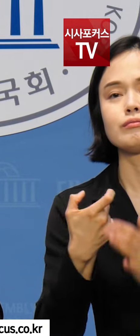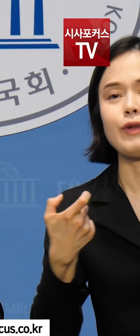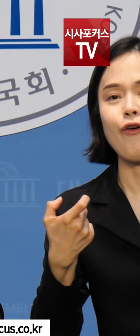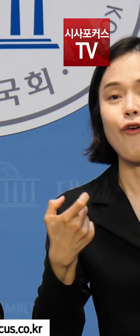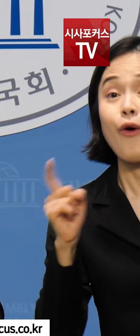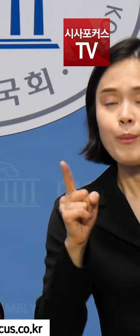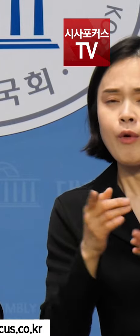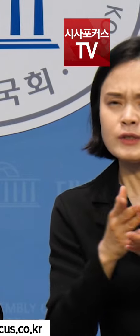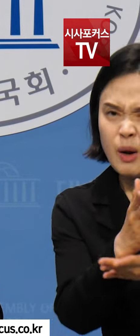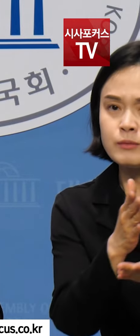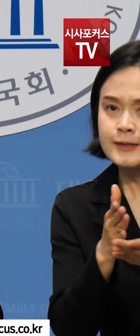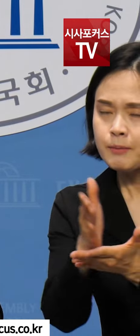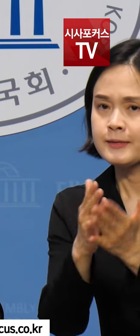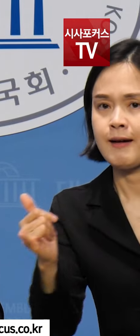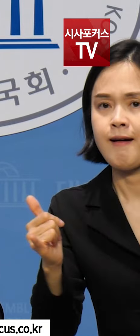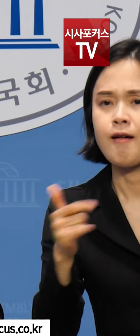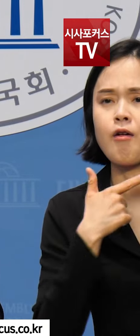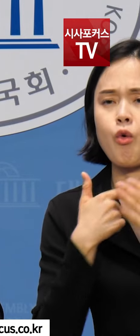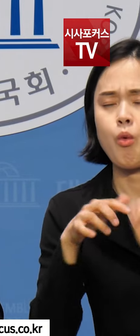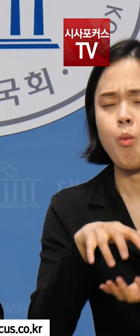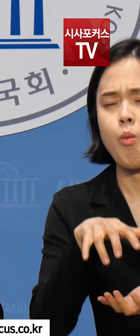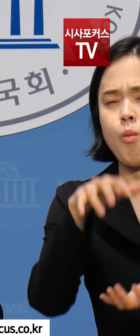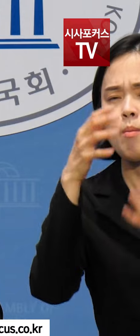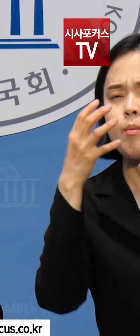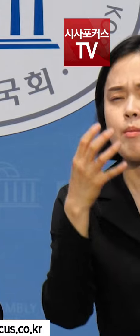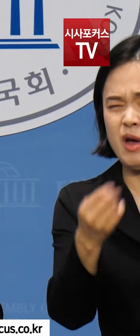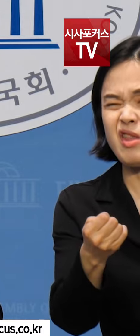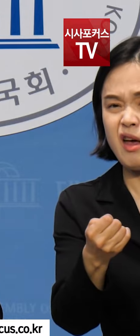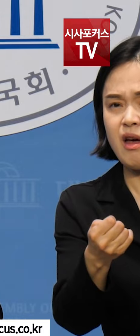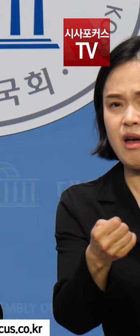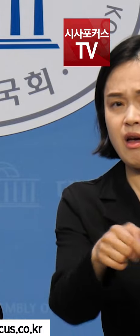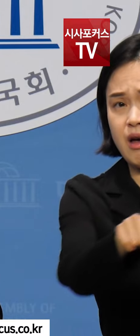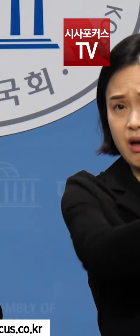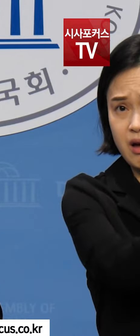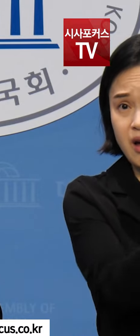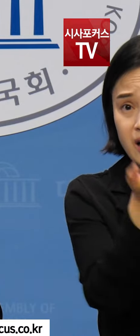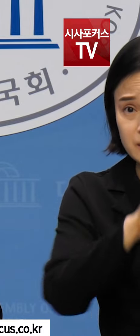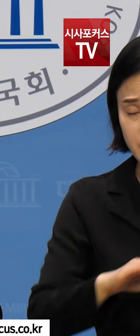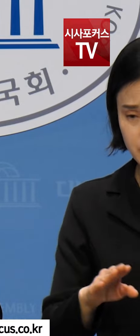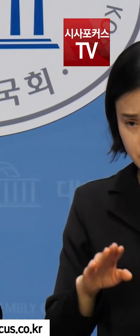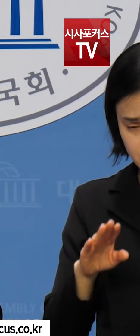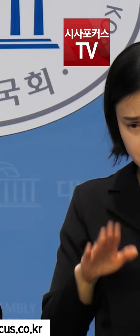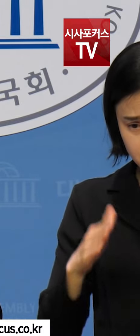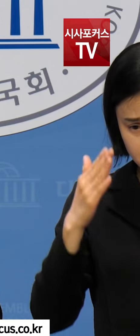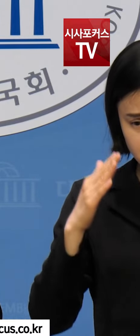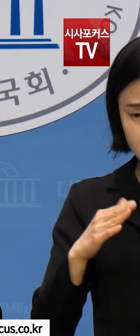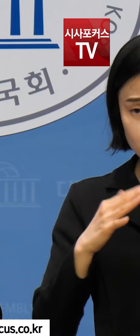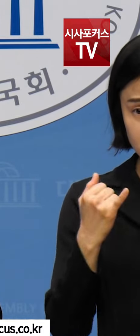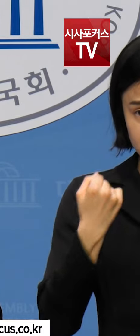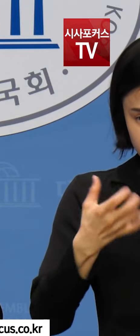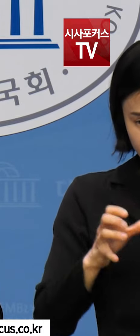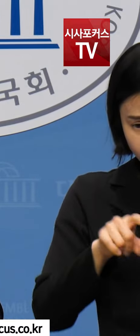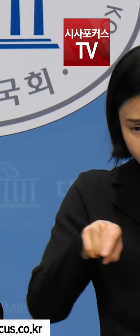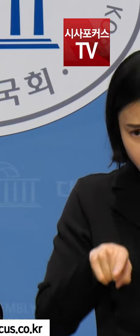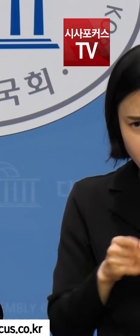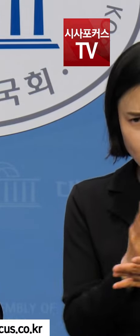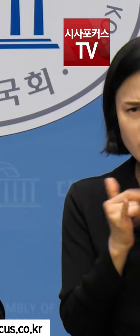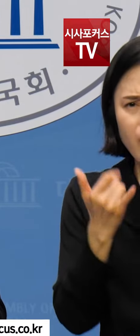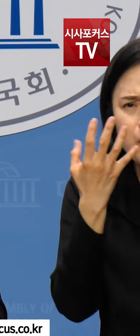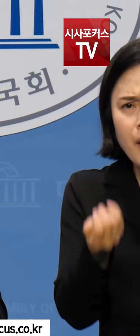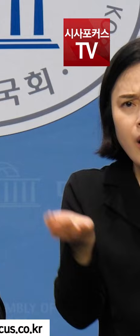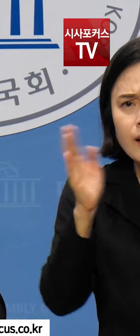가진 현장 전문가이지만 우리 당은 그동안 이들을 제대로 활용하지 못했습니다.